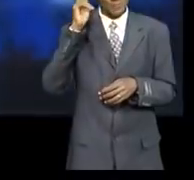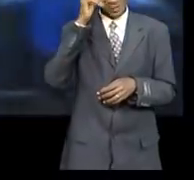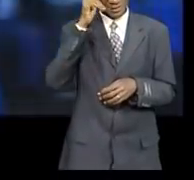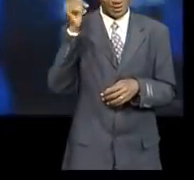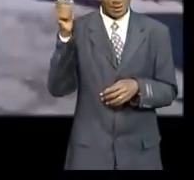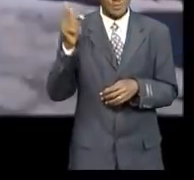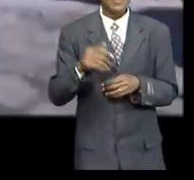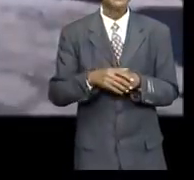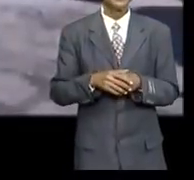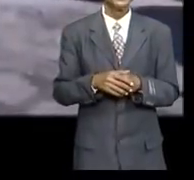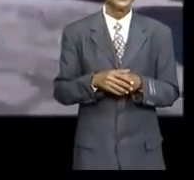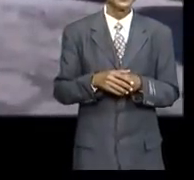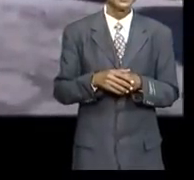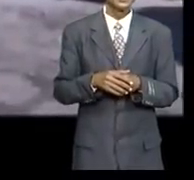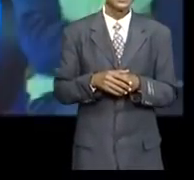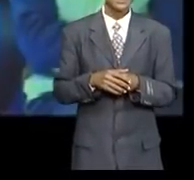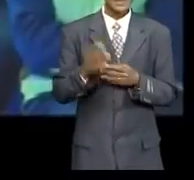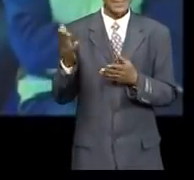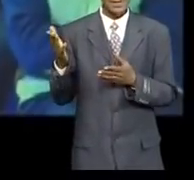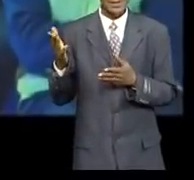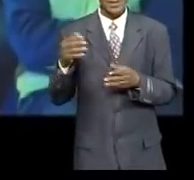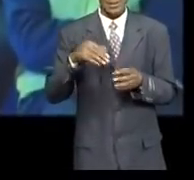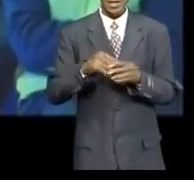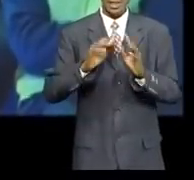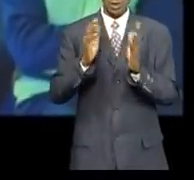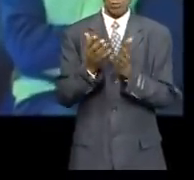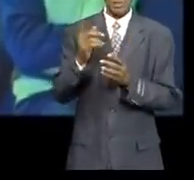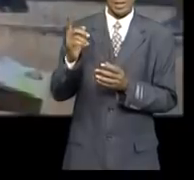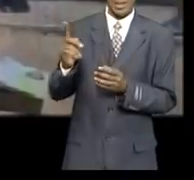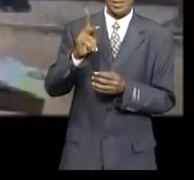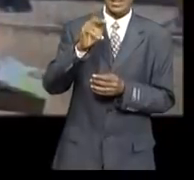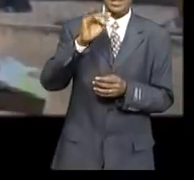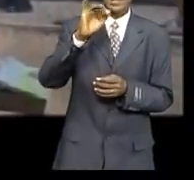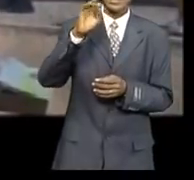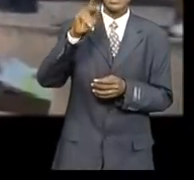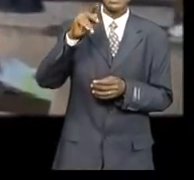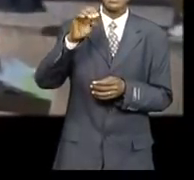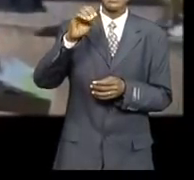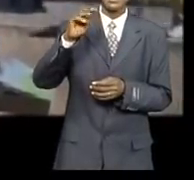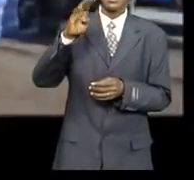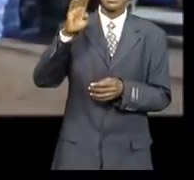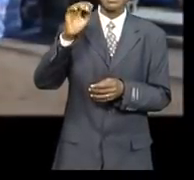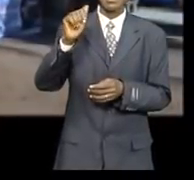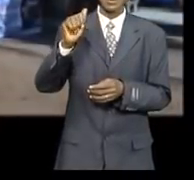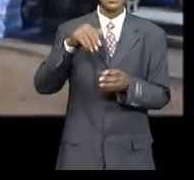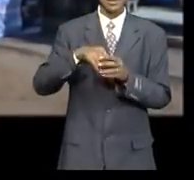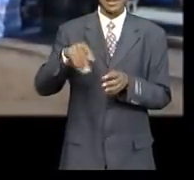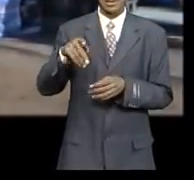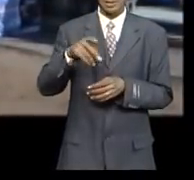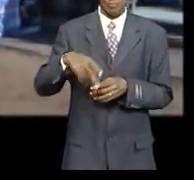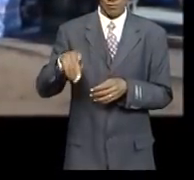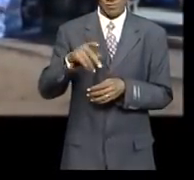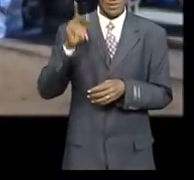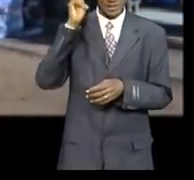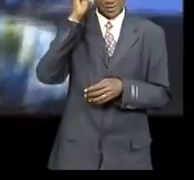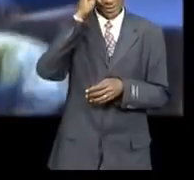camp préfabriqué dans la commune de Kampemba à Lubumbashi, sous le signe de partage des kits de vivres au profit de